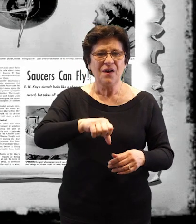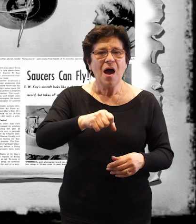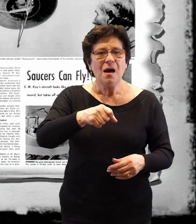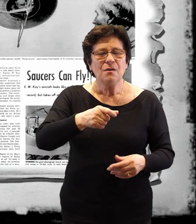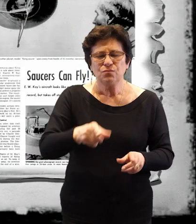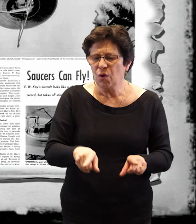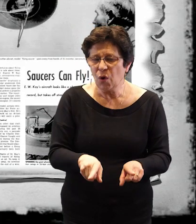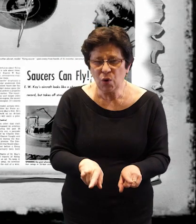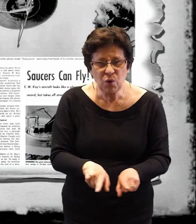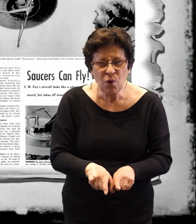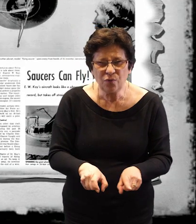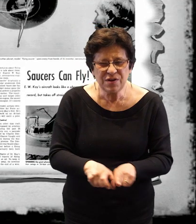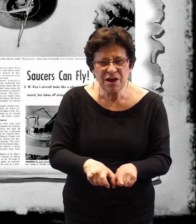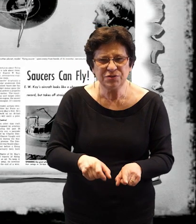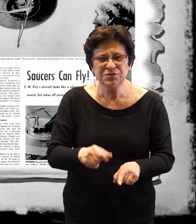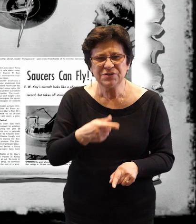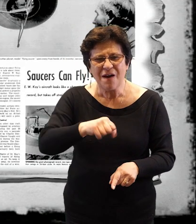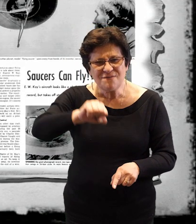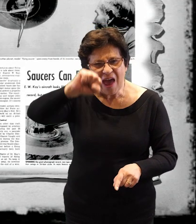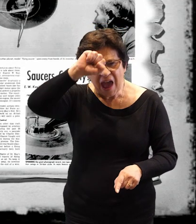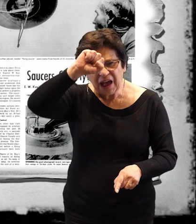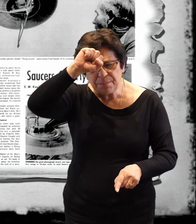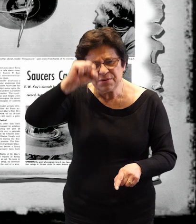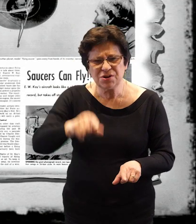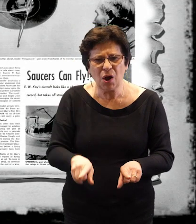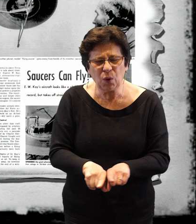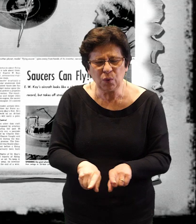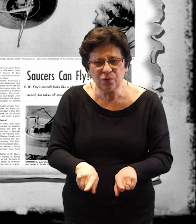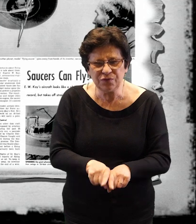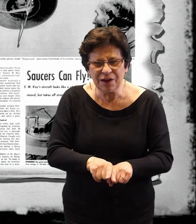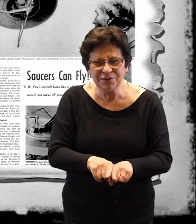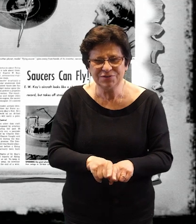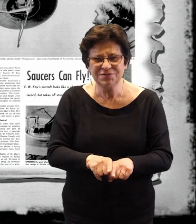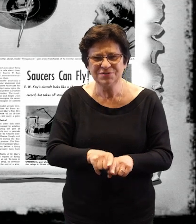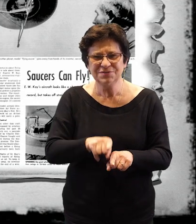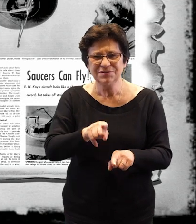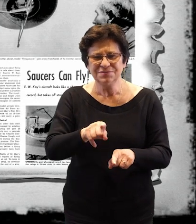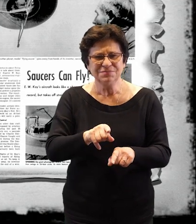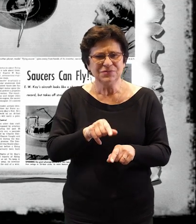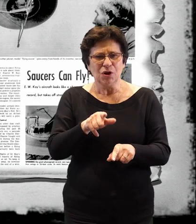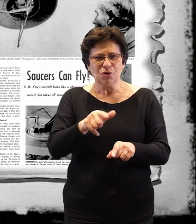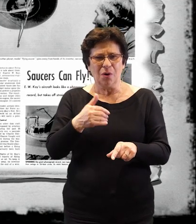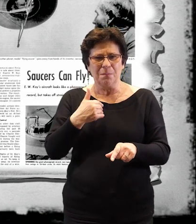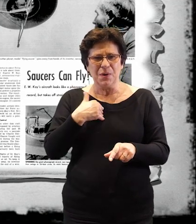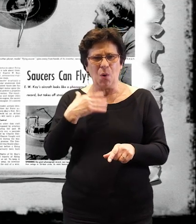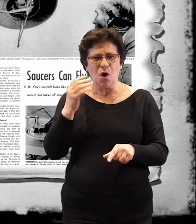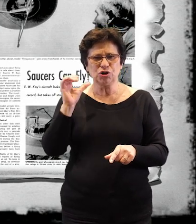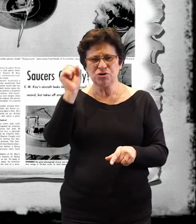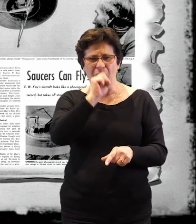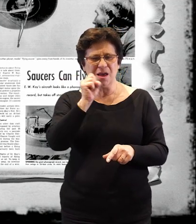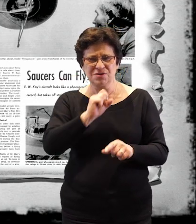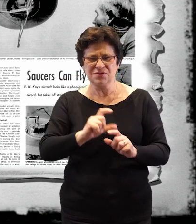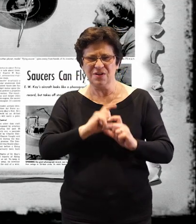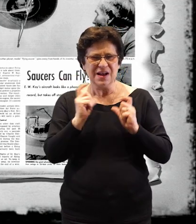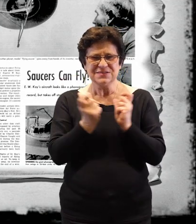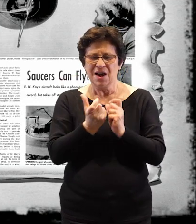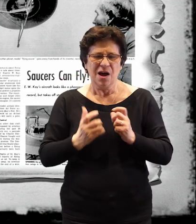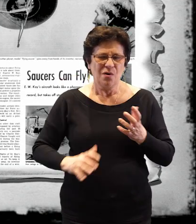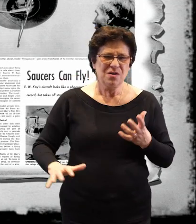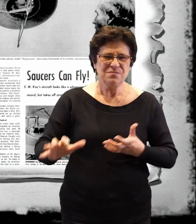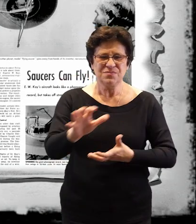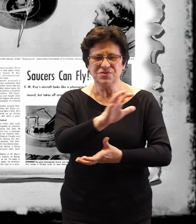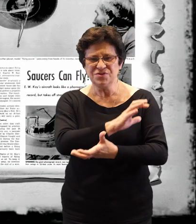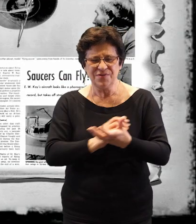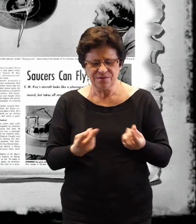się takie doniesienia. To, musicie Państwo wiedzieć, to było autentyczne szaleństwo. Mało tego, pojawiały